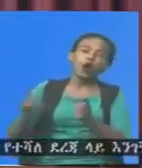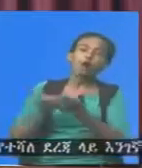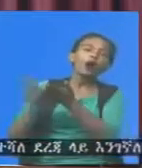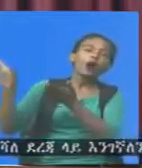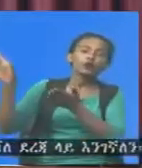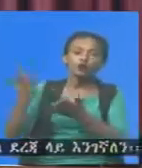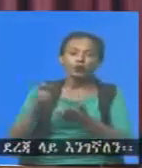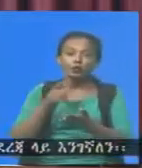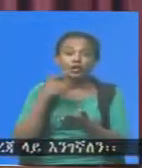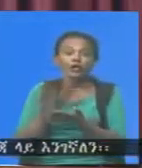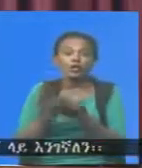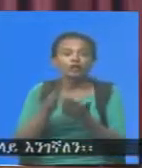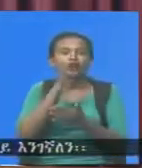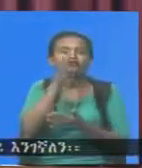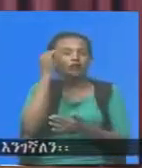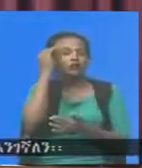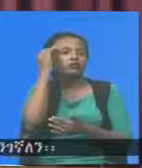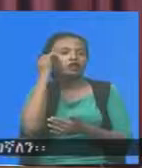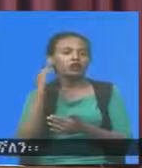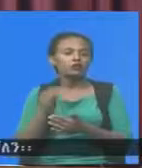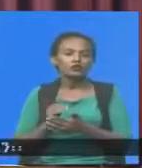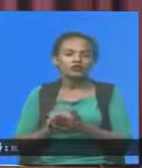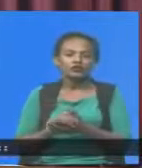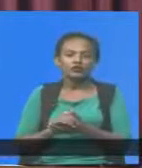ፓርቲ ሊፈጠር ይችላል።